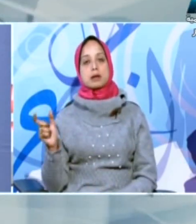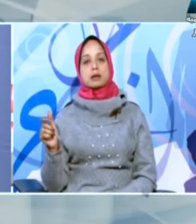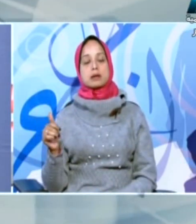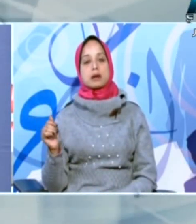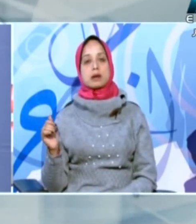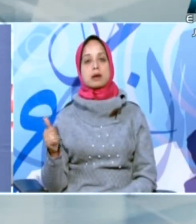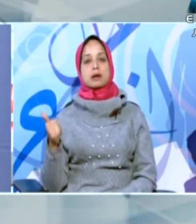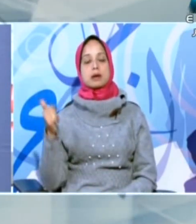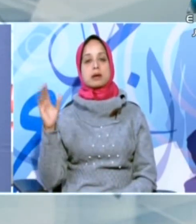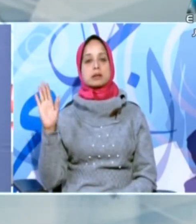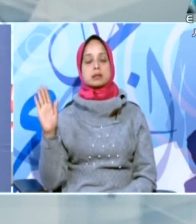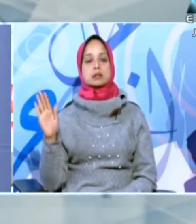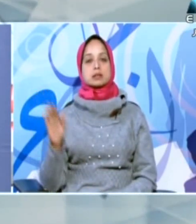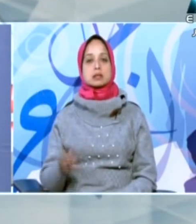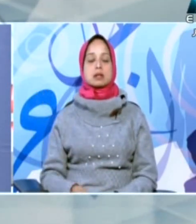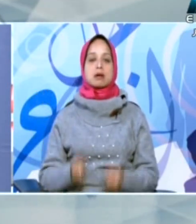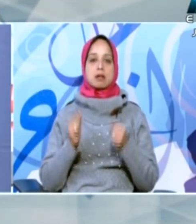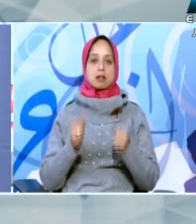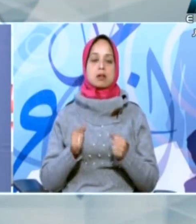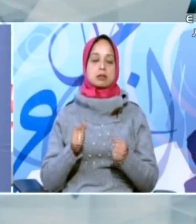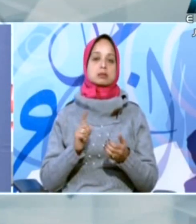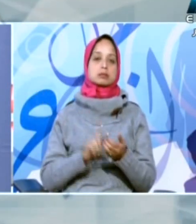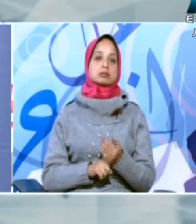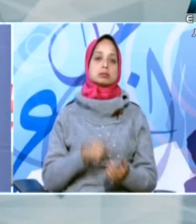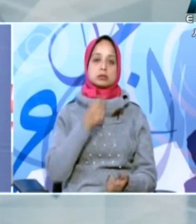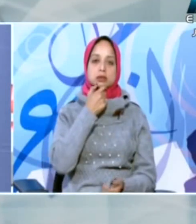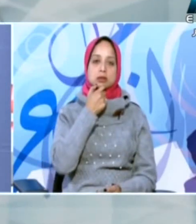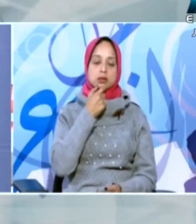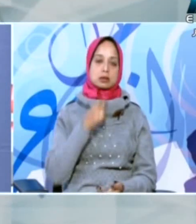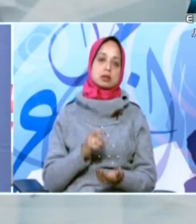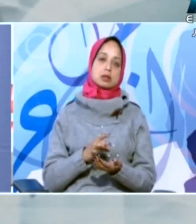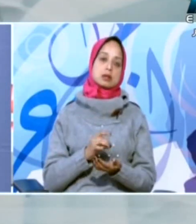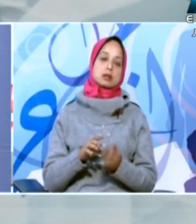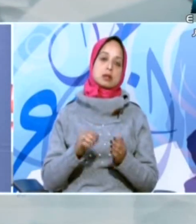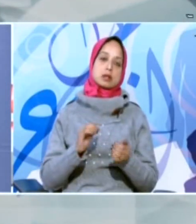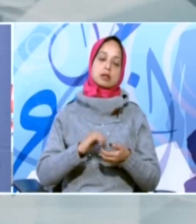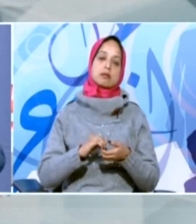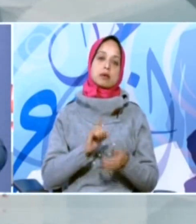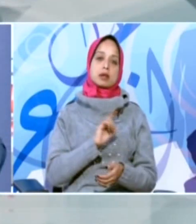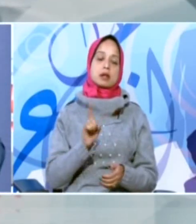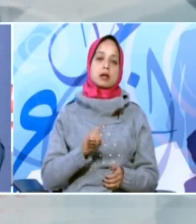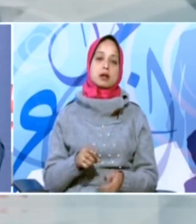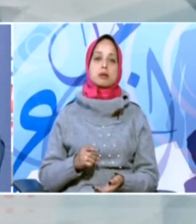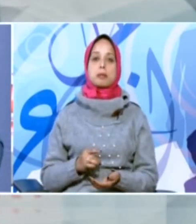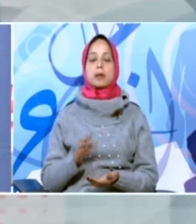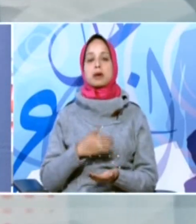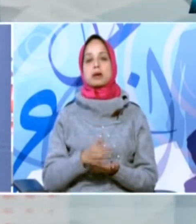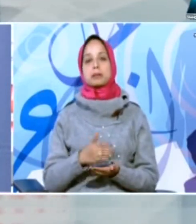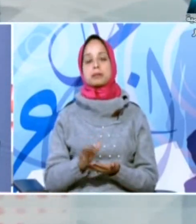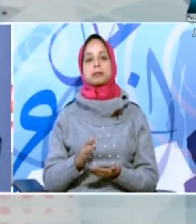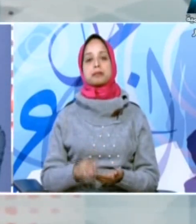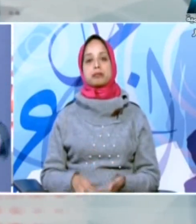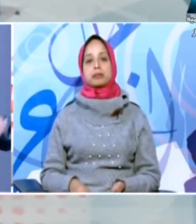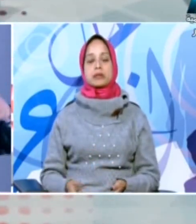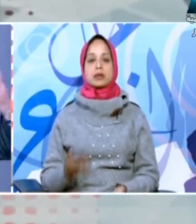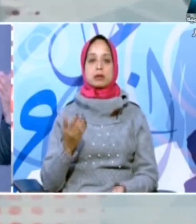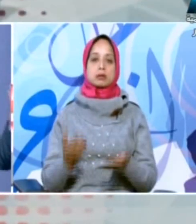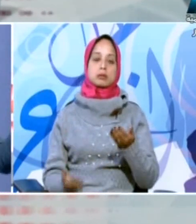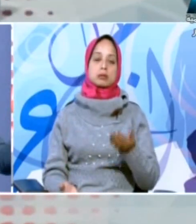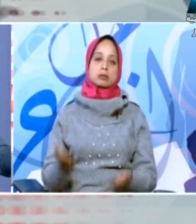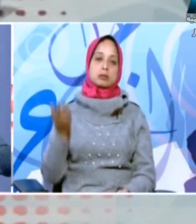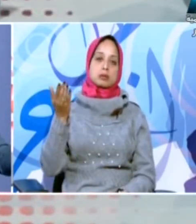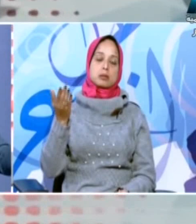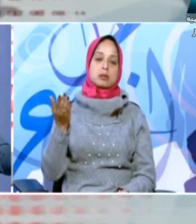إنجلترا على إجراء المعاهدة بعد ثورة الشعب 9 نوفمبر 35. إذا كفة الوفد والنحاس أعلى من